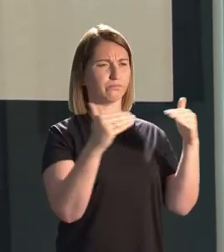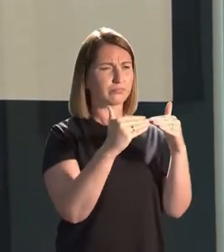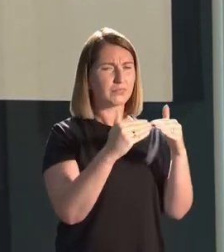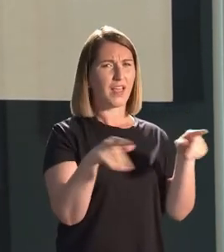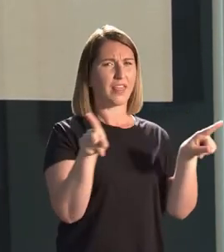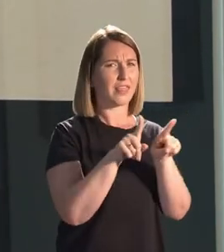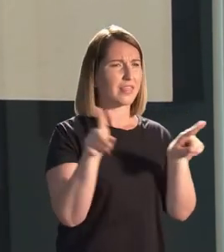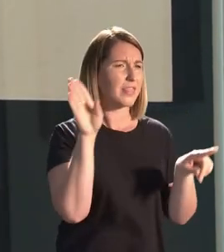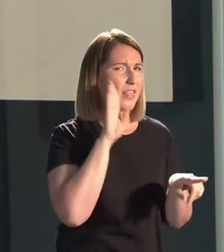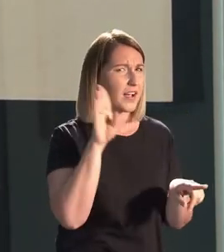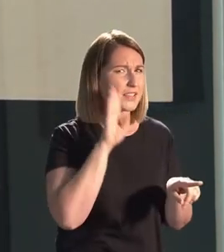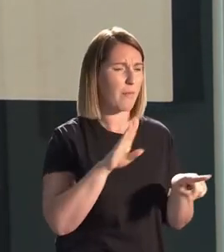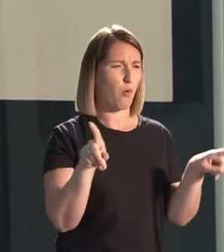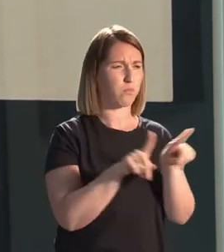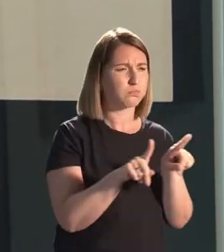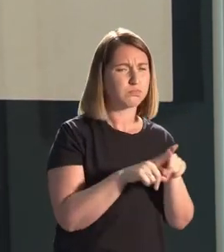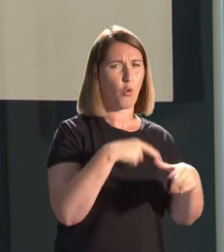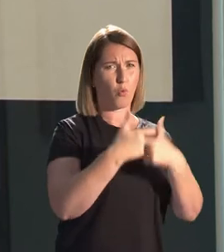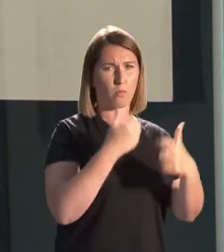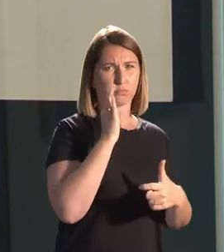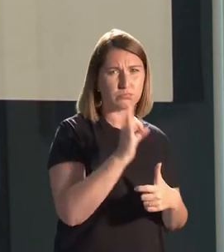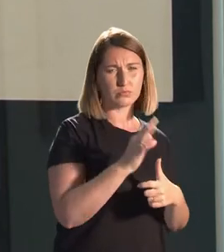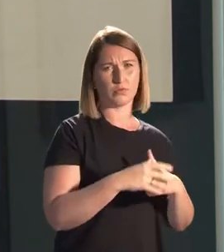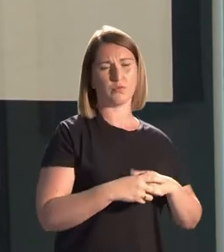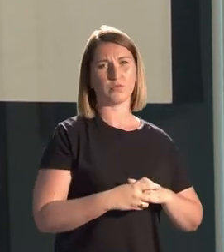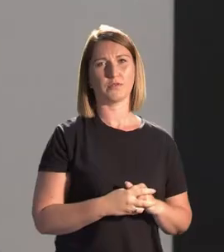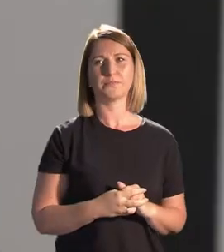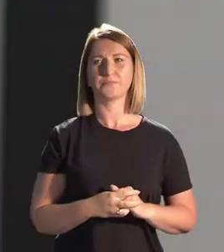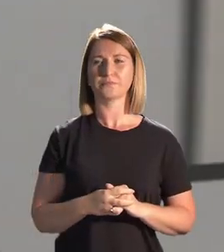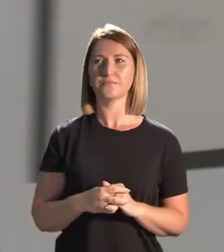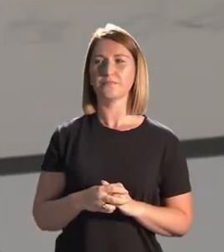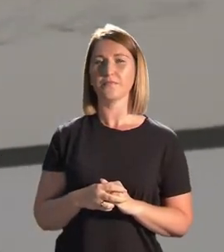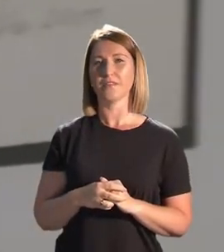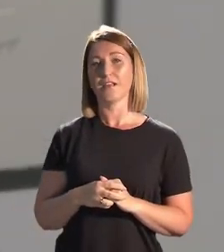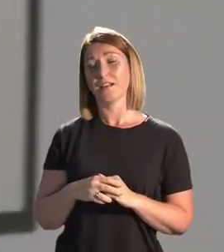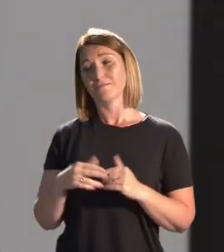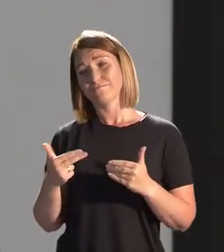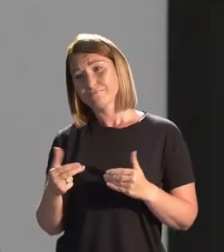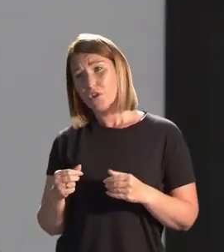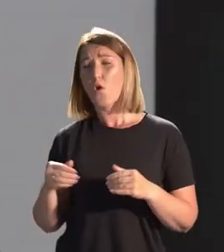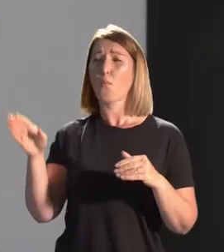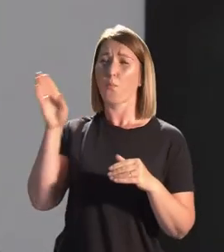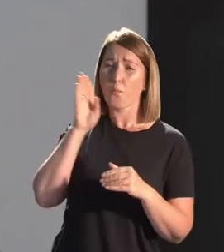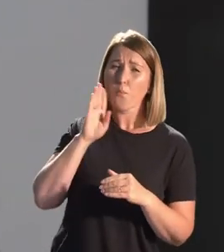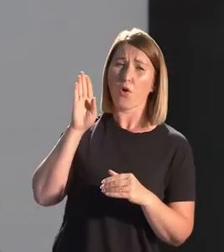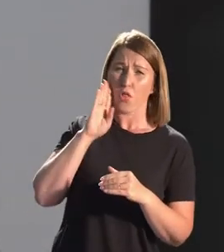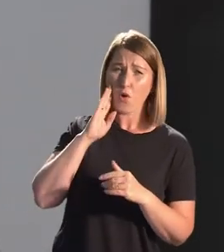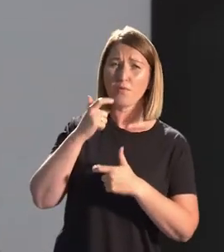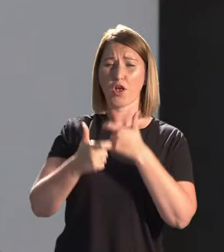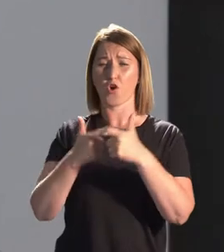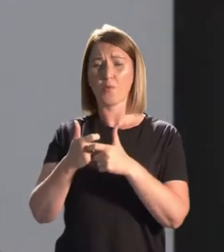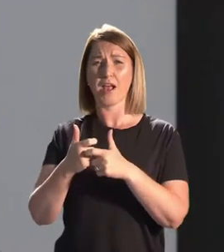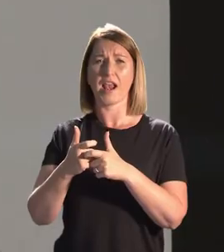z jednakowym pięknym efektem i skutkiem uprawia przez tyle lat. No sprawy są podobne, jak mówię,